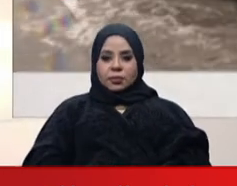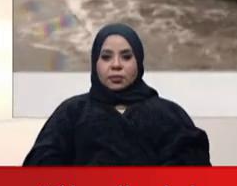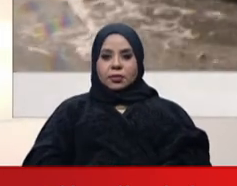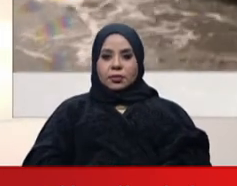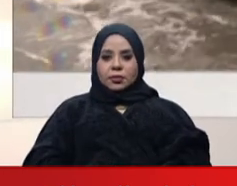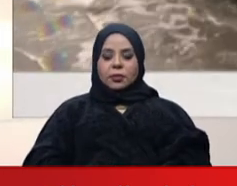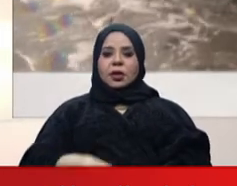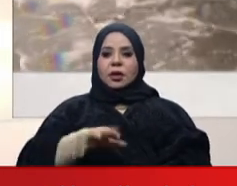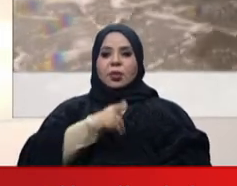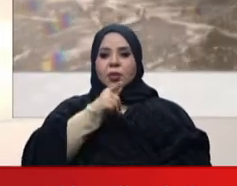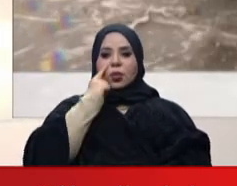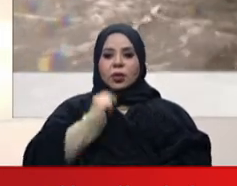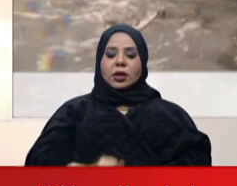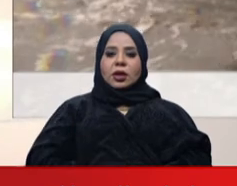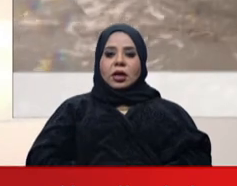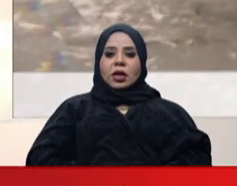كما أن هناك تنسيق